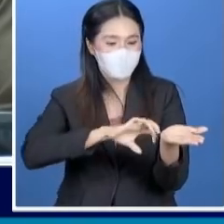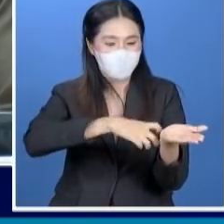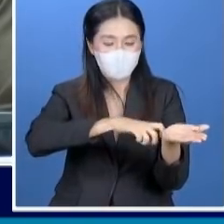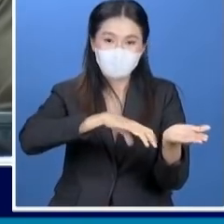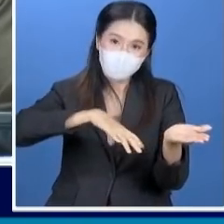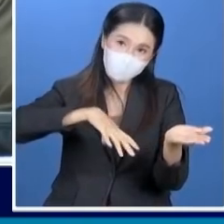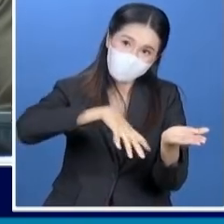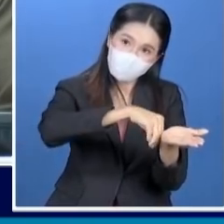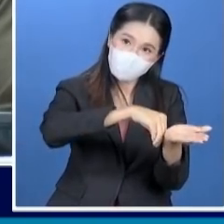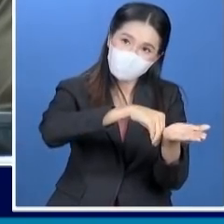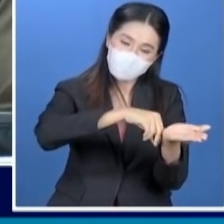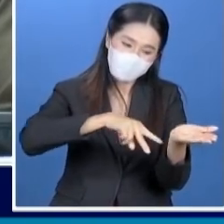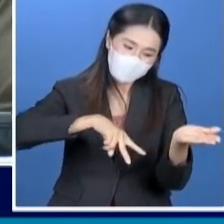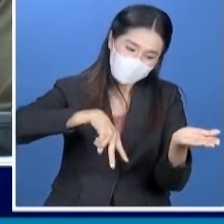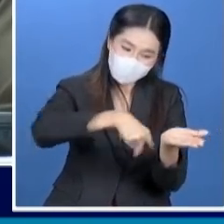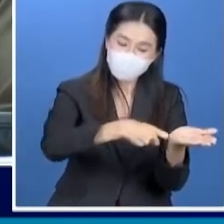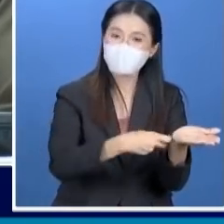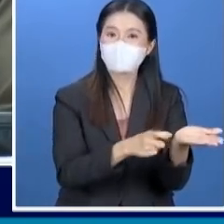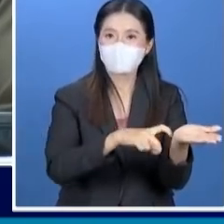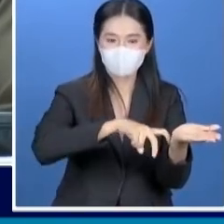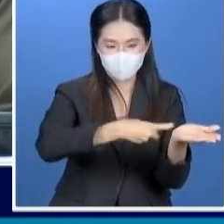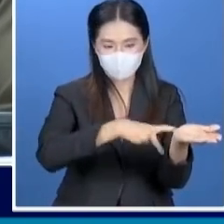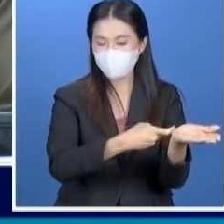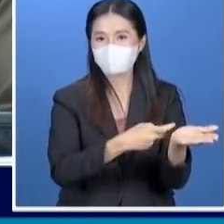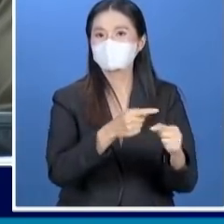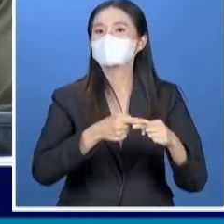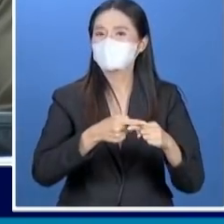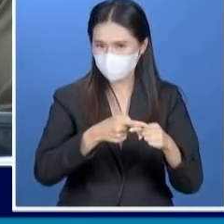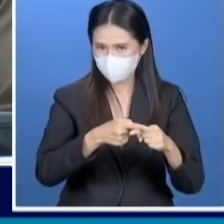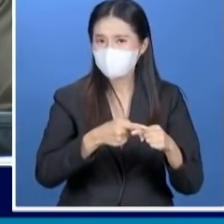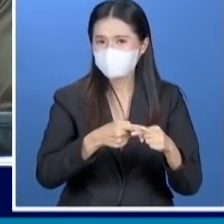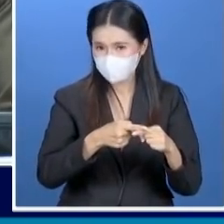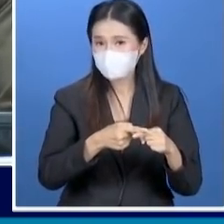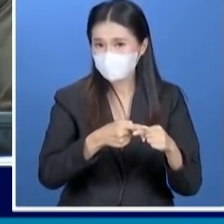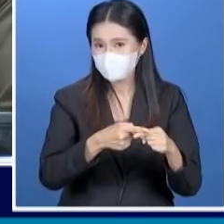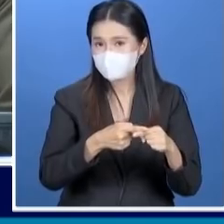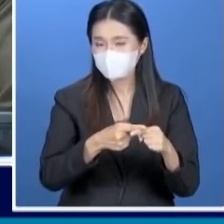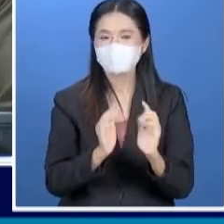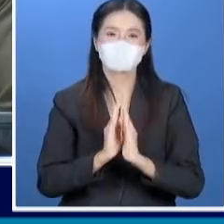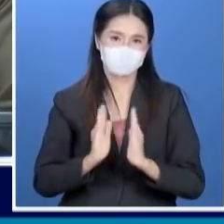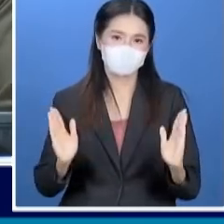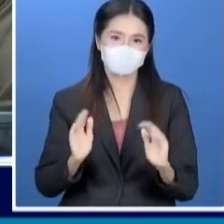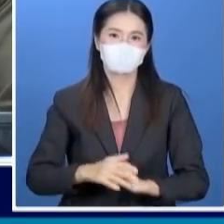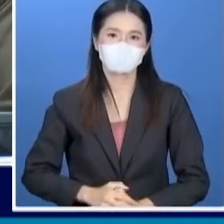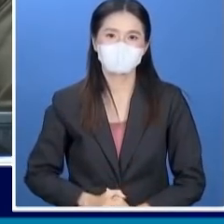ดเข้าไปเนี่ยฮะก็ต้องดูดลงไปแล้วก็ฟันได้รับบาดเจ็บนะครับอันนี้นะฮะครับขอบคุณครับ